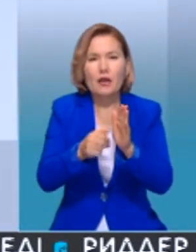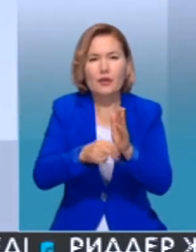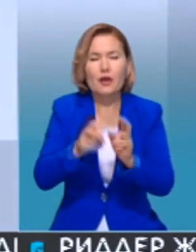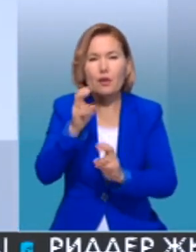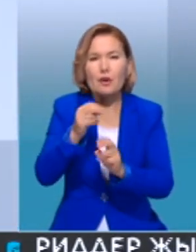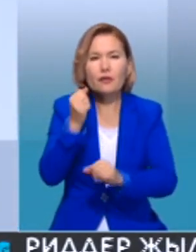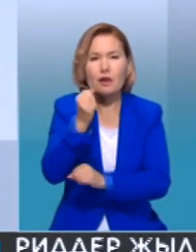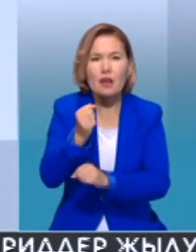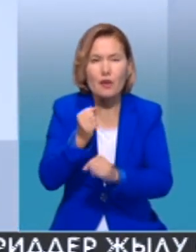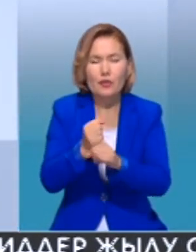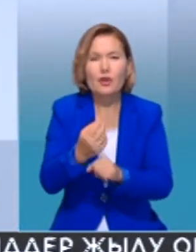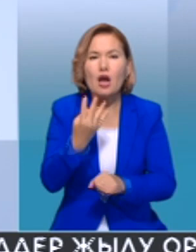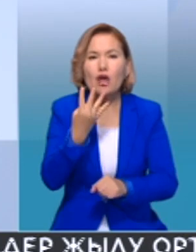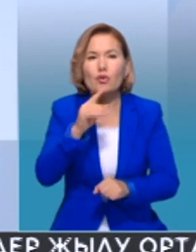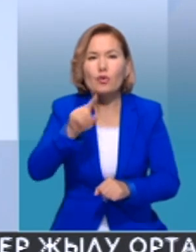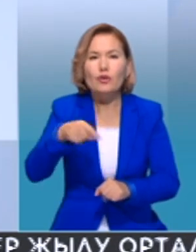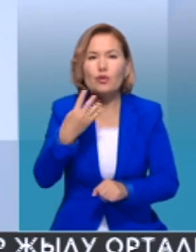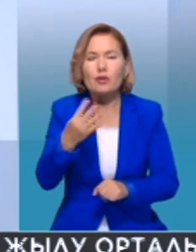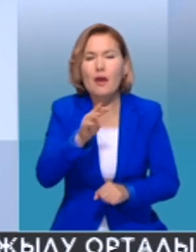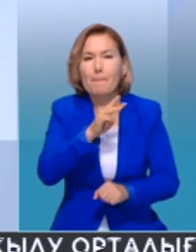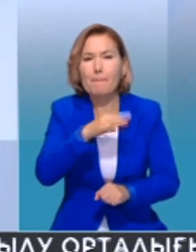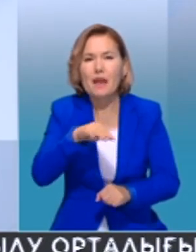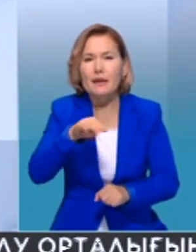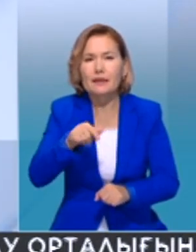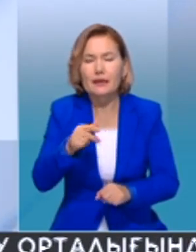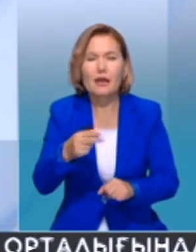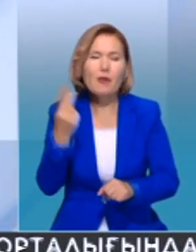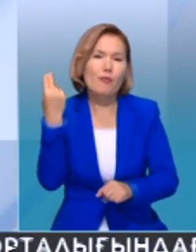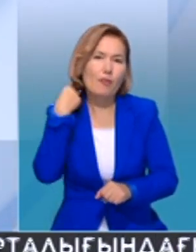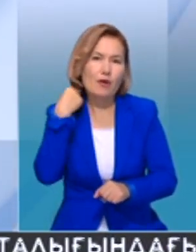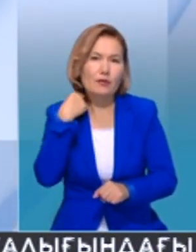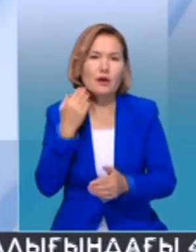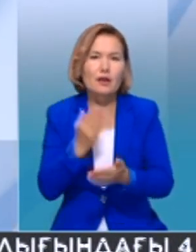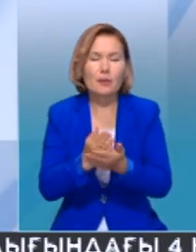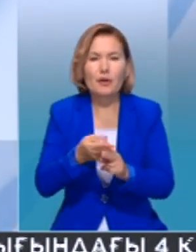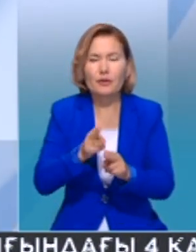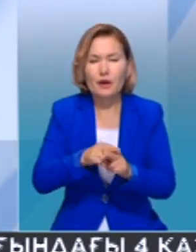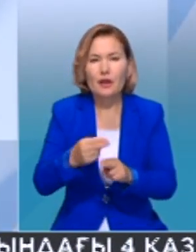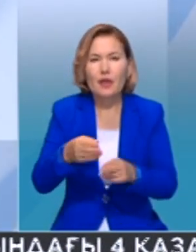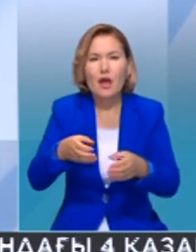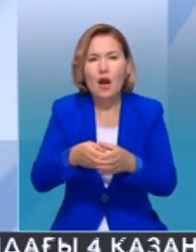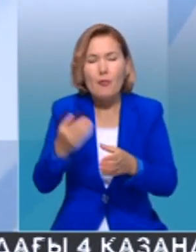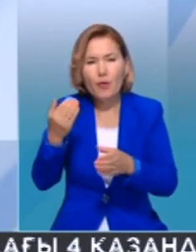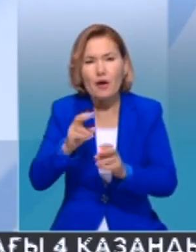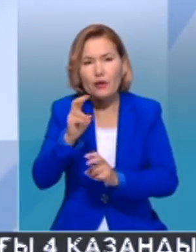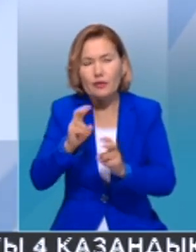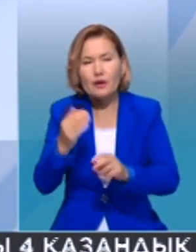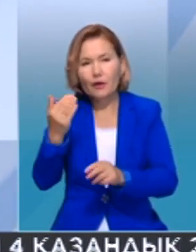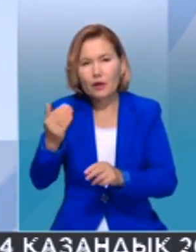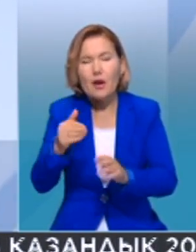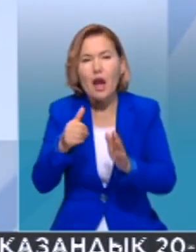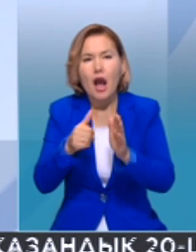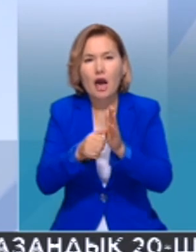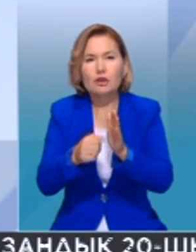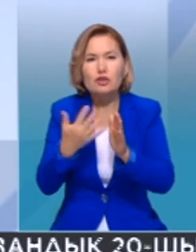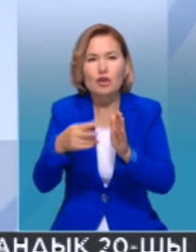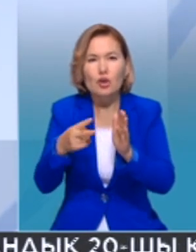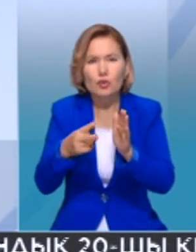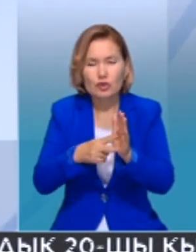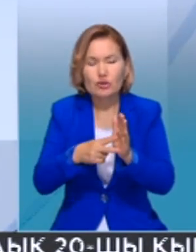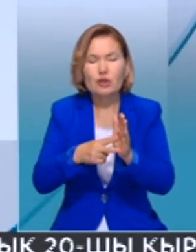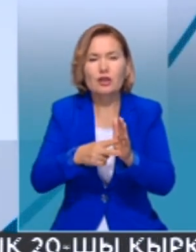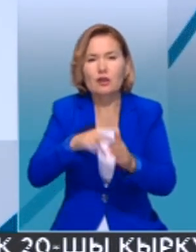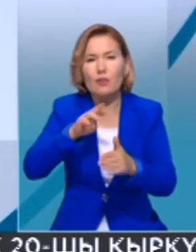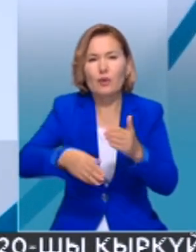жуық кәсіпорын жұмысшыларына 4,4 миллиард теңге берешек. Аталған ұйым басшыларына 657 нұсқама